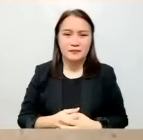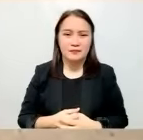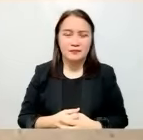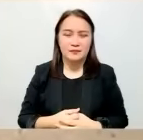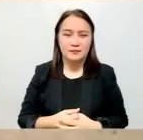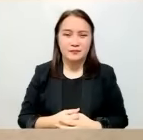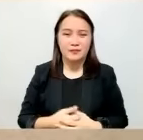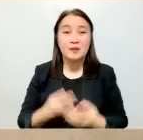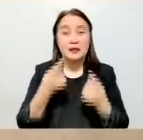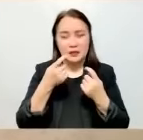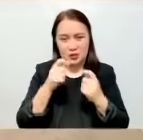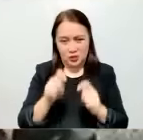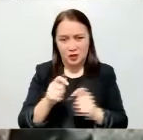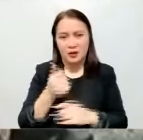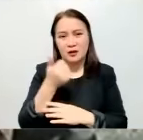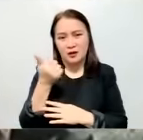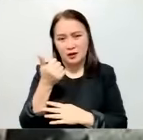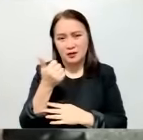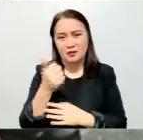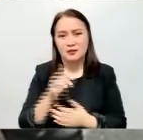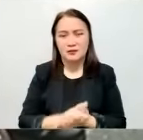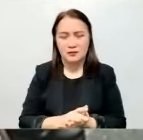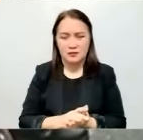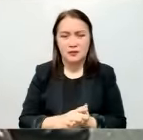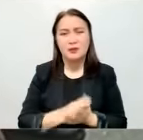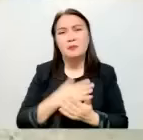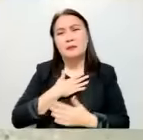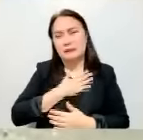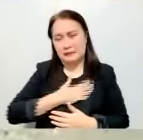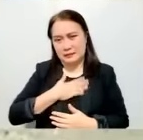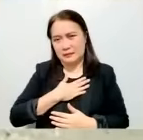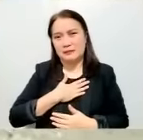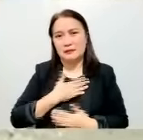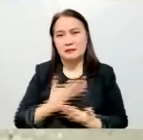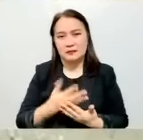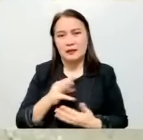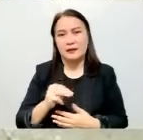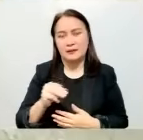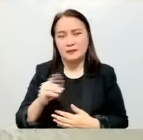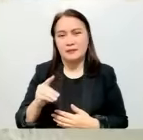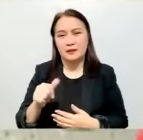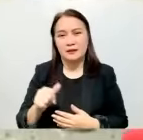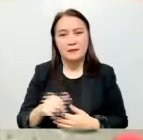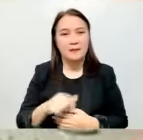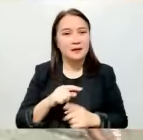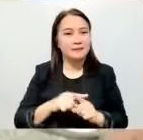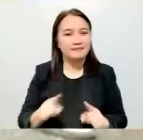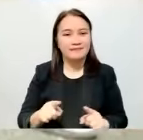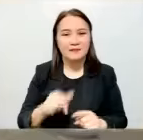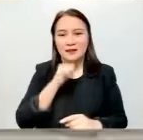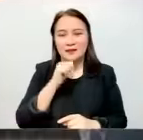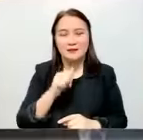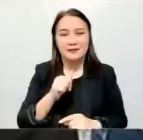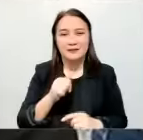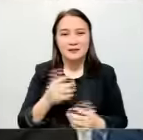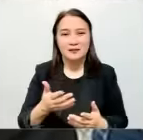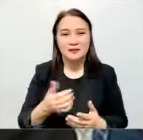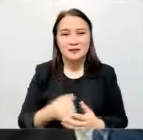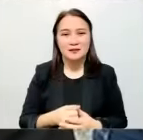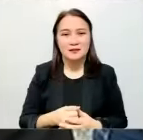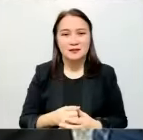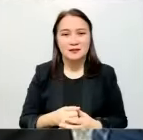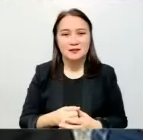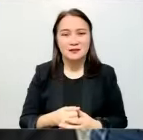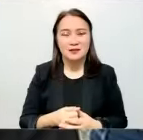Sinubukan pa ng ibang motorista na habulin at makiusap sa mga taga-MMDA. Hindi naman kinagat ng team ang kanilang palusot. Hindi naman po